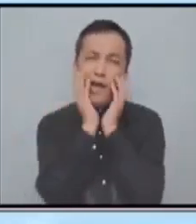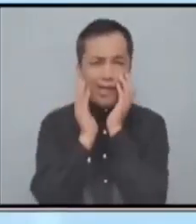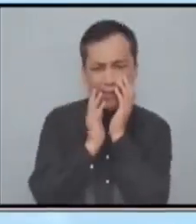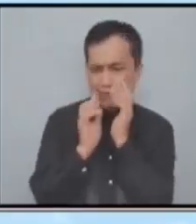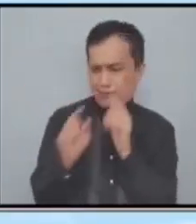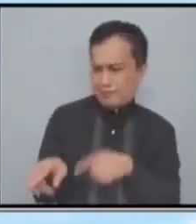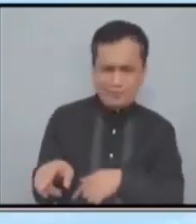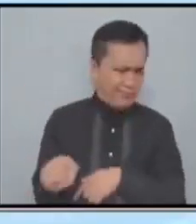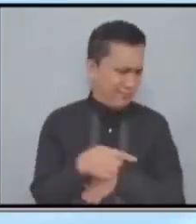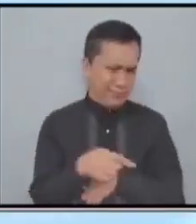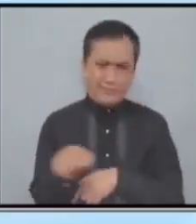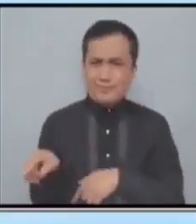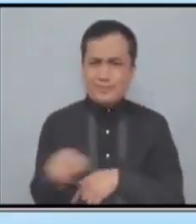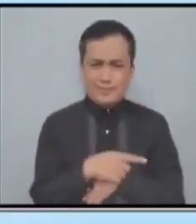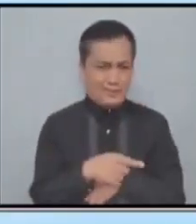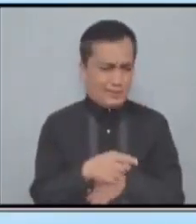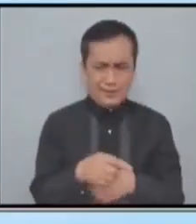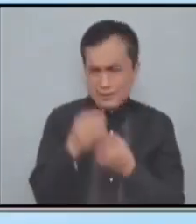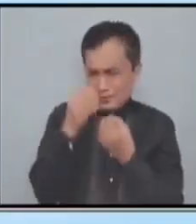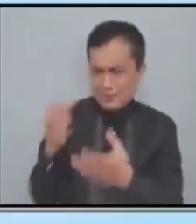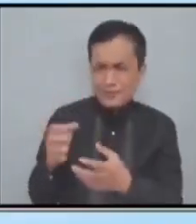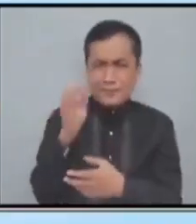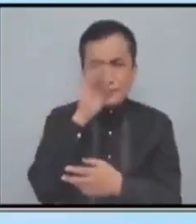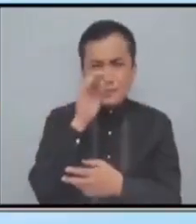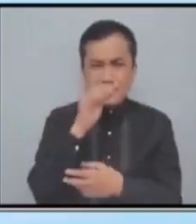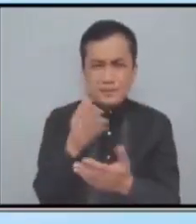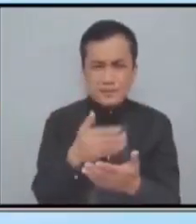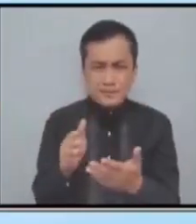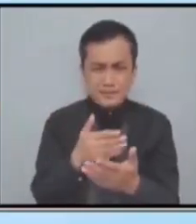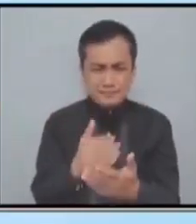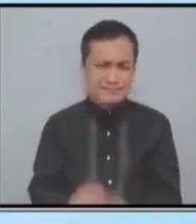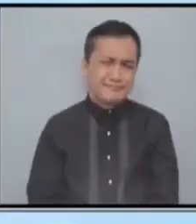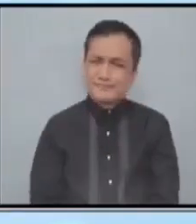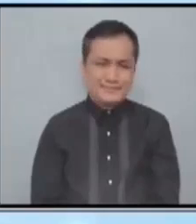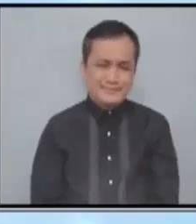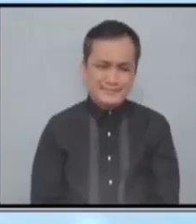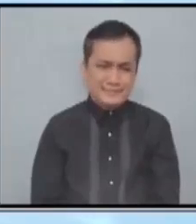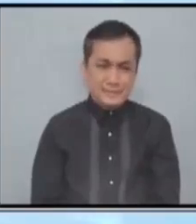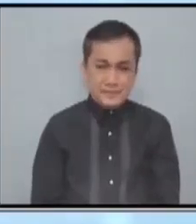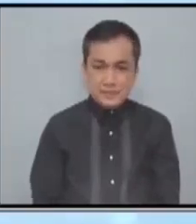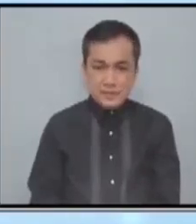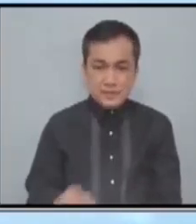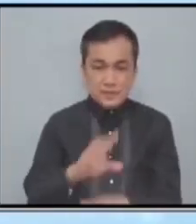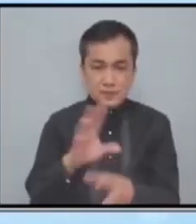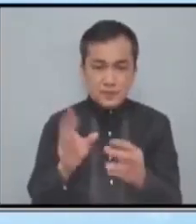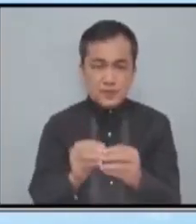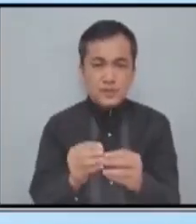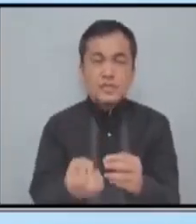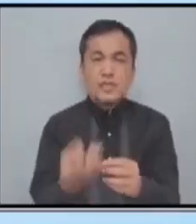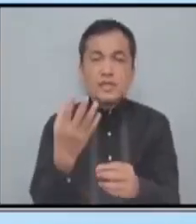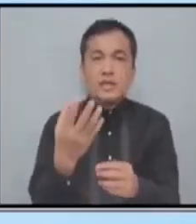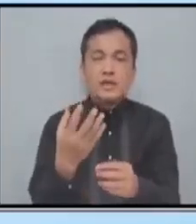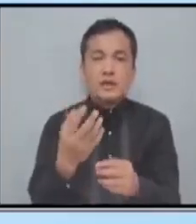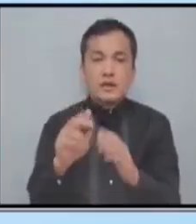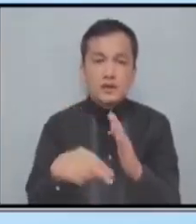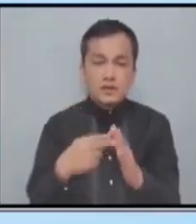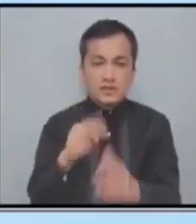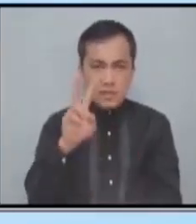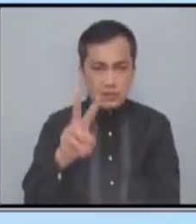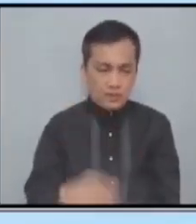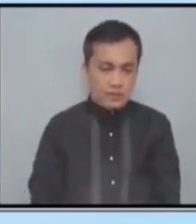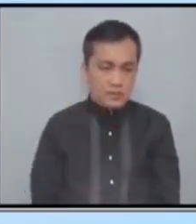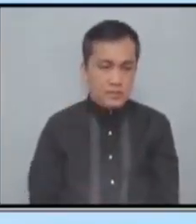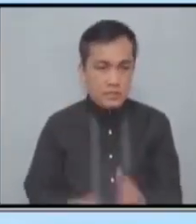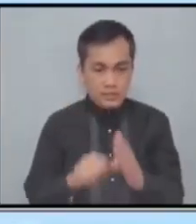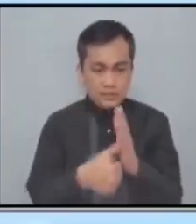na ihandog ng Korean actor-singer sa nasabing fan meet na umabot ng mahigit 2 oras. Isa sa highlight ng gabing yon ay